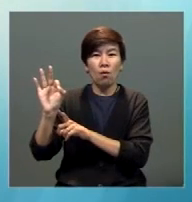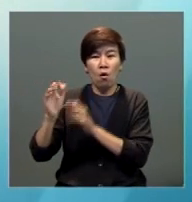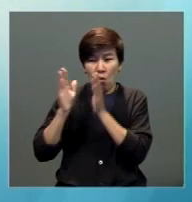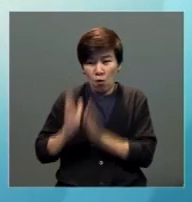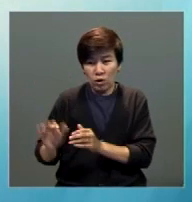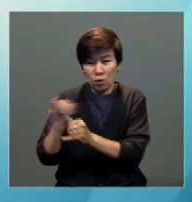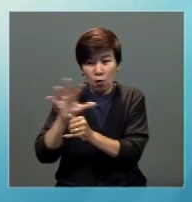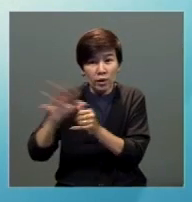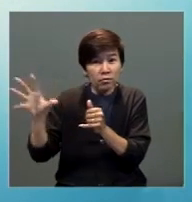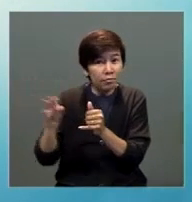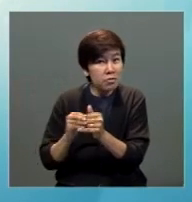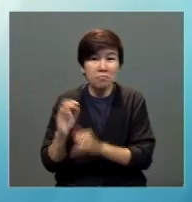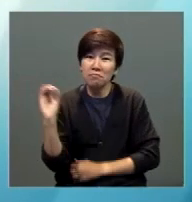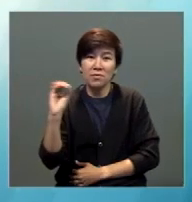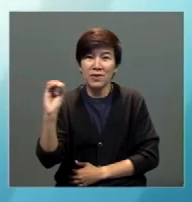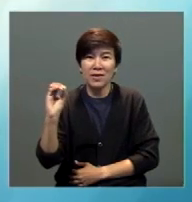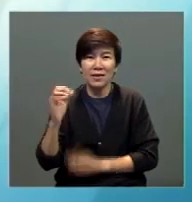ครับก็คือเขายังไม่มีตัวเลขของการติดเชื้อเลยแม้แต่รายเดียวนะครับเพราะฉะนั้นก็เลยต้องปรับเขาลงมาอยู่ในกลุ่มจำได้แม่กลุ่มที่เราจะรายงานบ่อยๆคือเกล้าจังหวัดที่ไม่มีรายงานกันรับรักษาผู้ป่วยเลยก็ต้องบวกสตูลเข้าไปอีกหนึ่งกลายเป็น10จังหวัดแล้วล่ะครับตอนนี้นะครับ